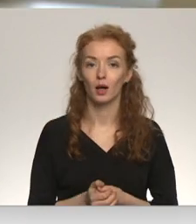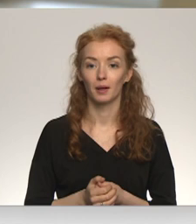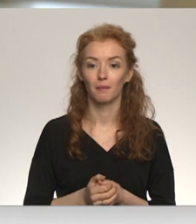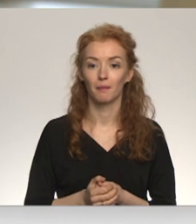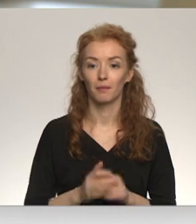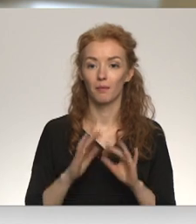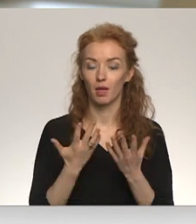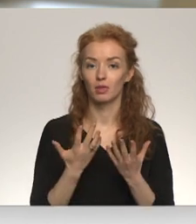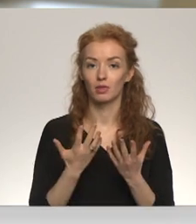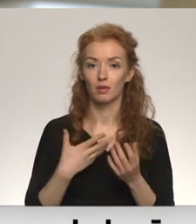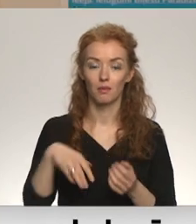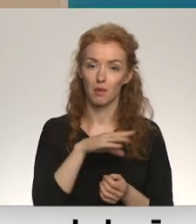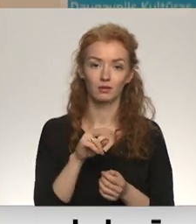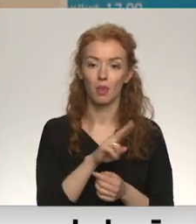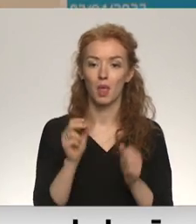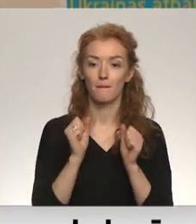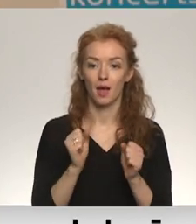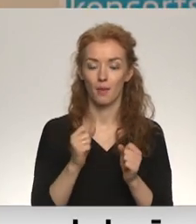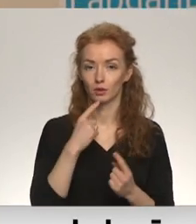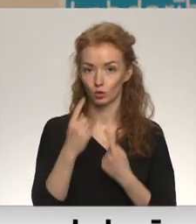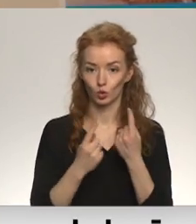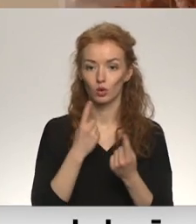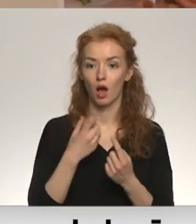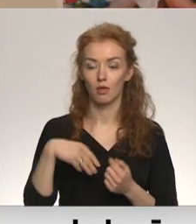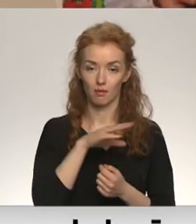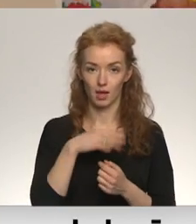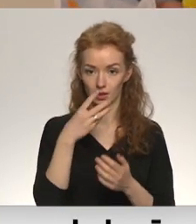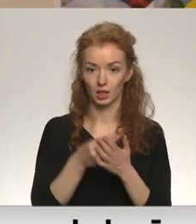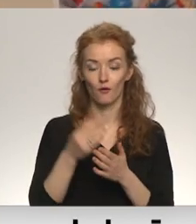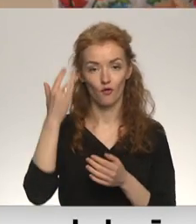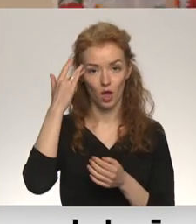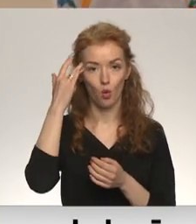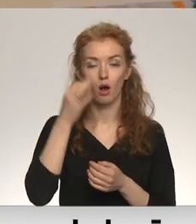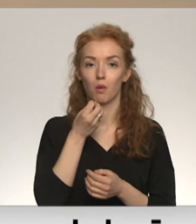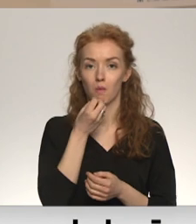jebkurā gadījumā mēs nebaidamies runāt, mēs savu viedokli paužam